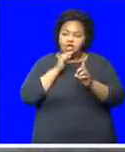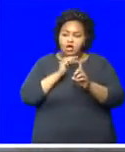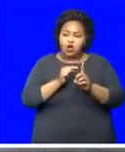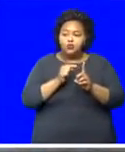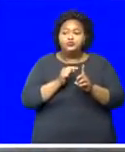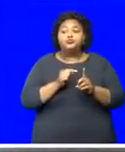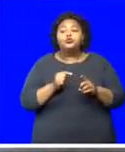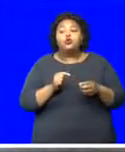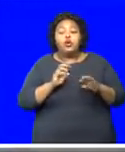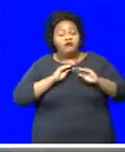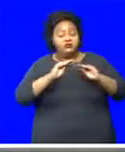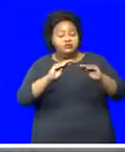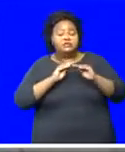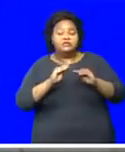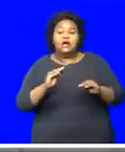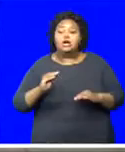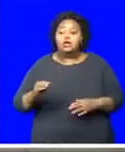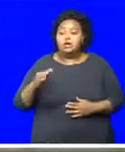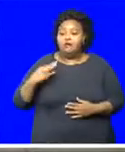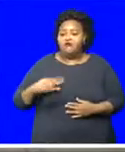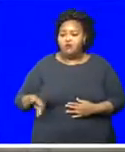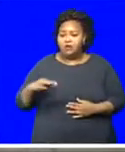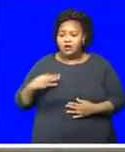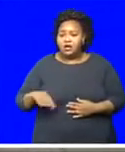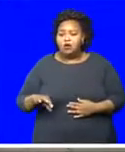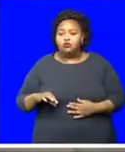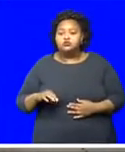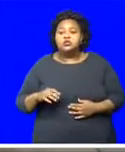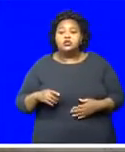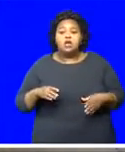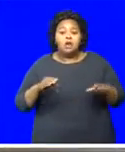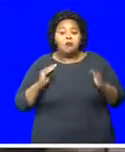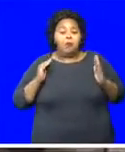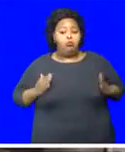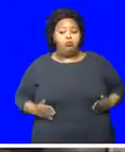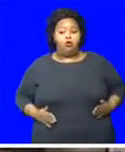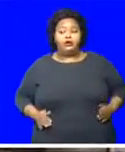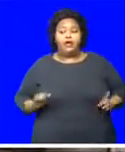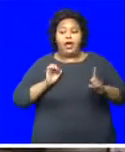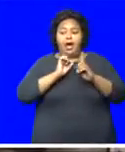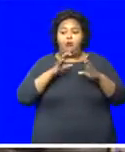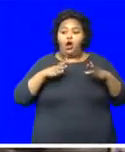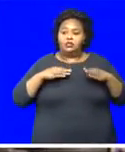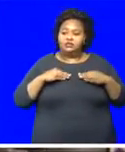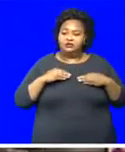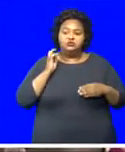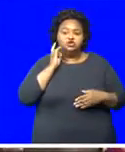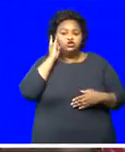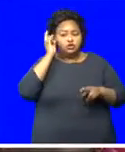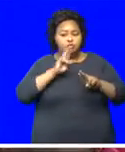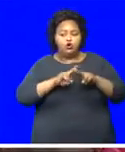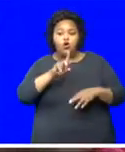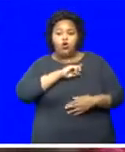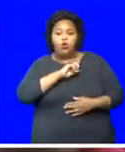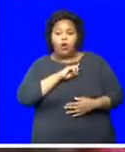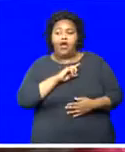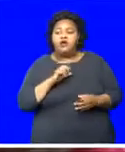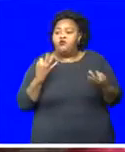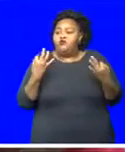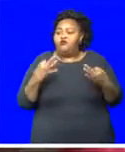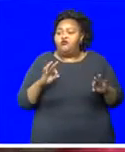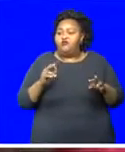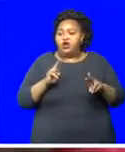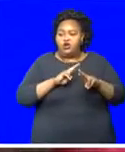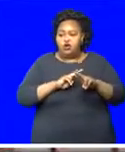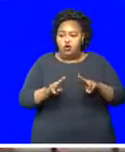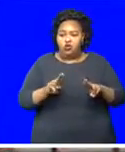bayemukele imtimba yabo babe ngibo ngoba bavama bangakhona ukuphumela esiveni bahambe ngekukhululeka ngokusaba kubitwa ngamagama phecelethi